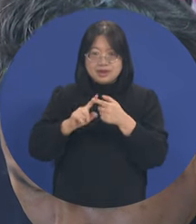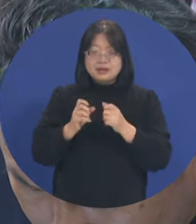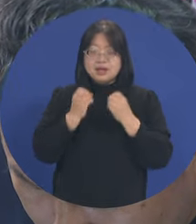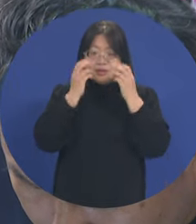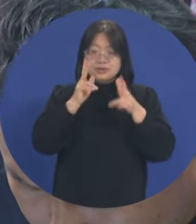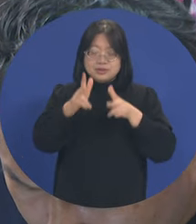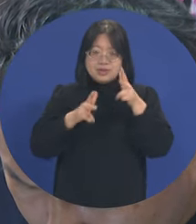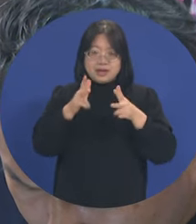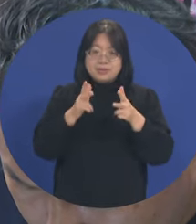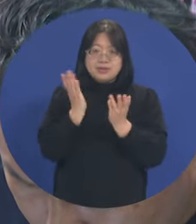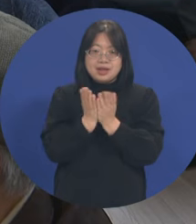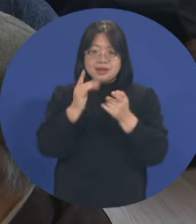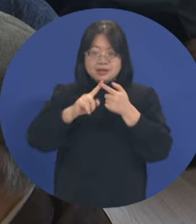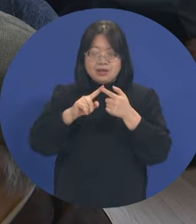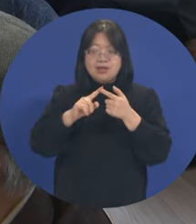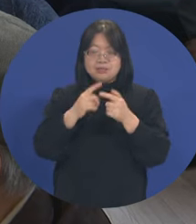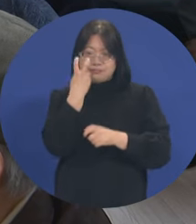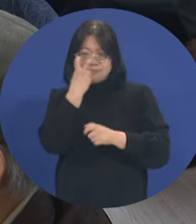기업법에따라,이들은